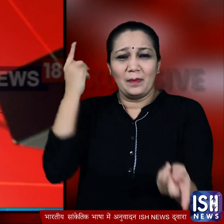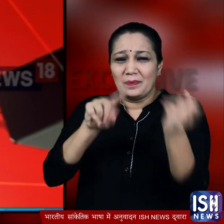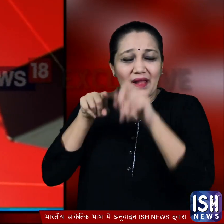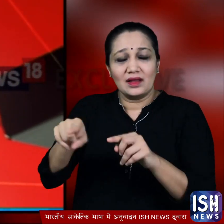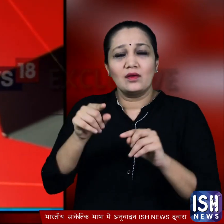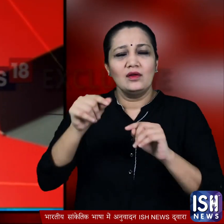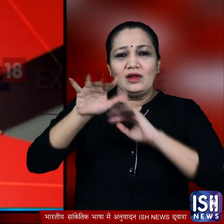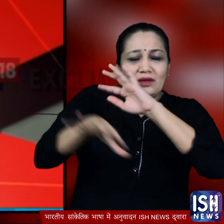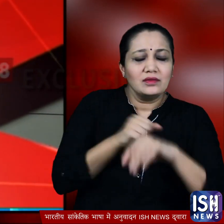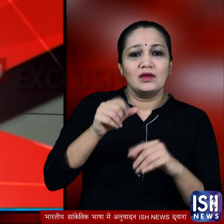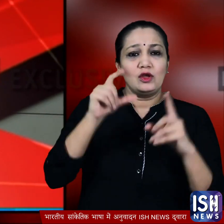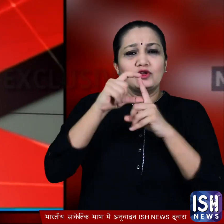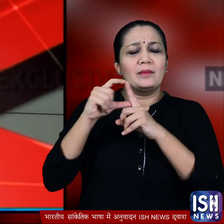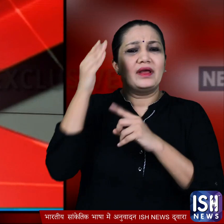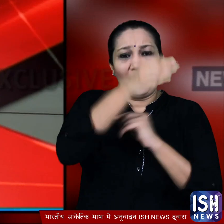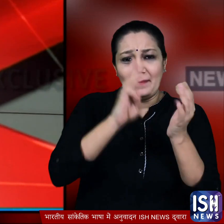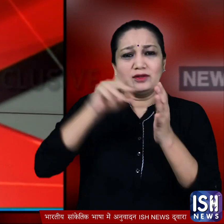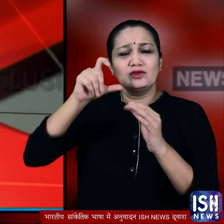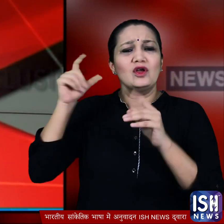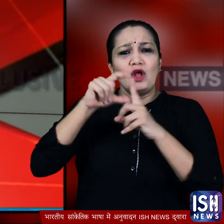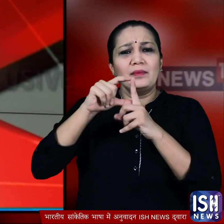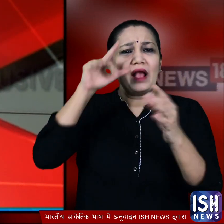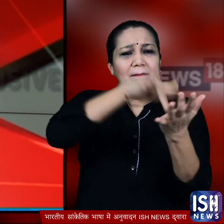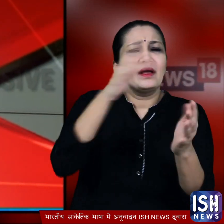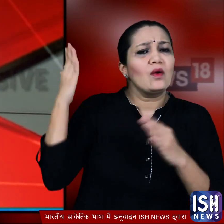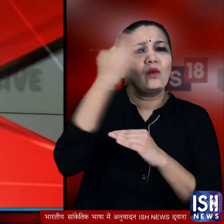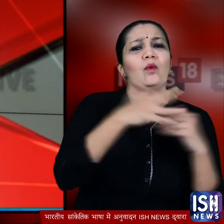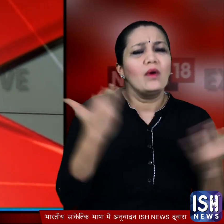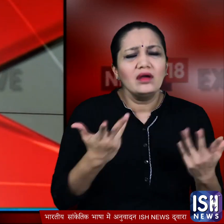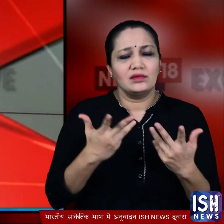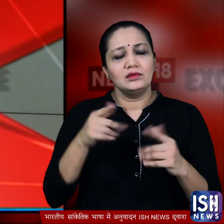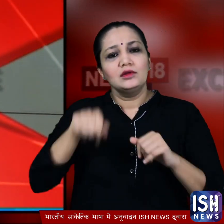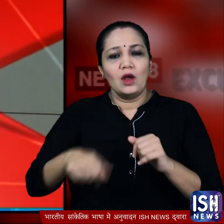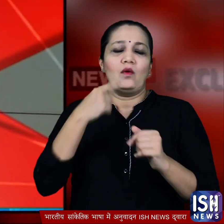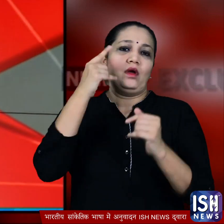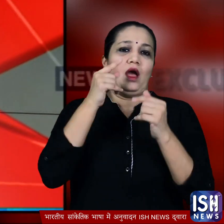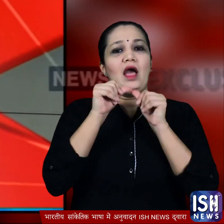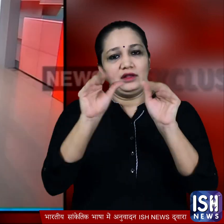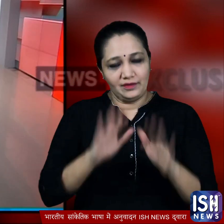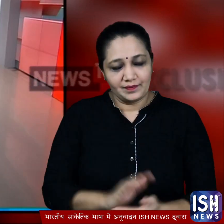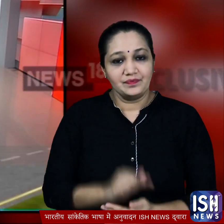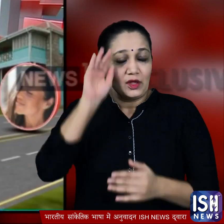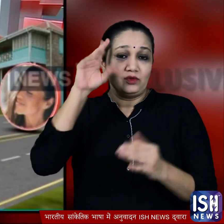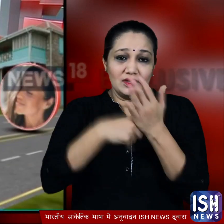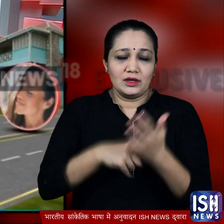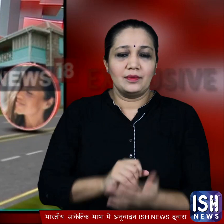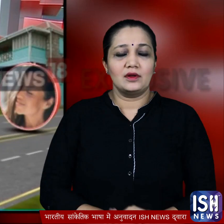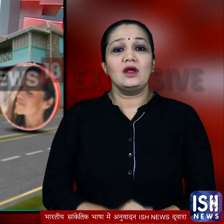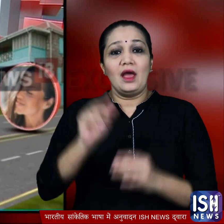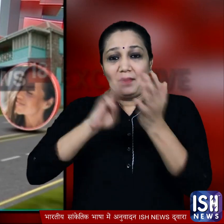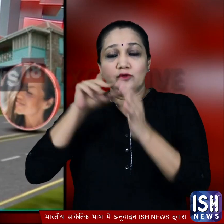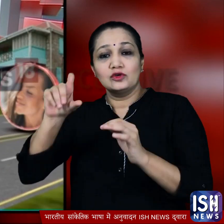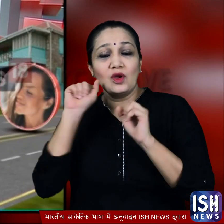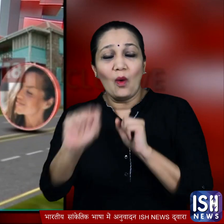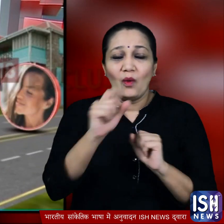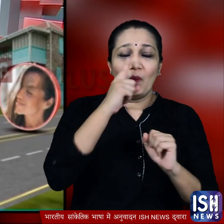के डोमिनिका जाने की वजह सामने आई। न्यूज 18 के विवेक गुप्ता की रिपोर्ट है कि मेहुल चोकसी अपनी गर्लफ्रेंड से